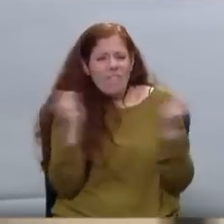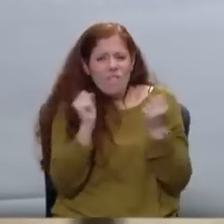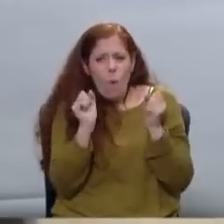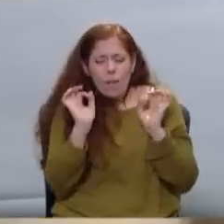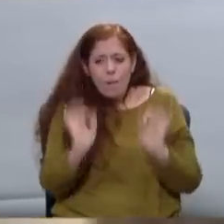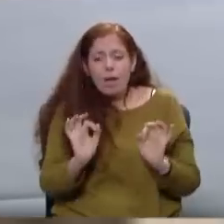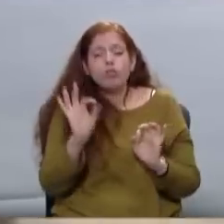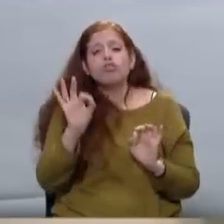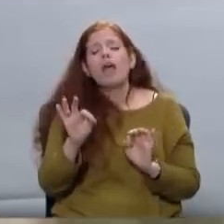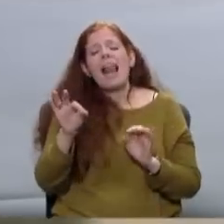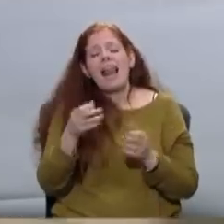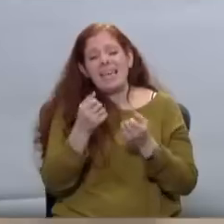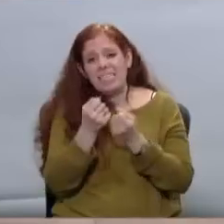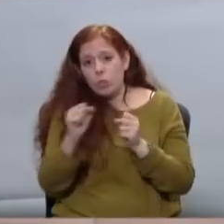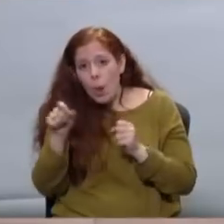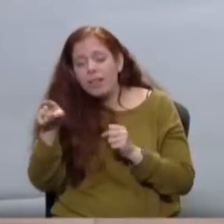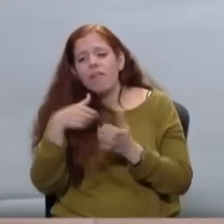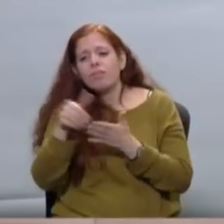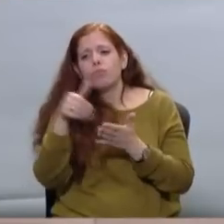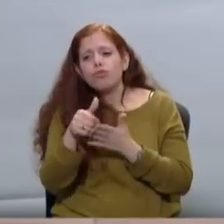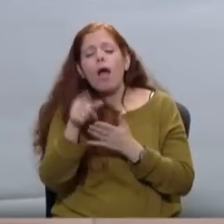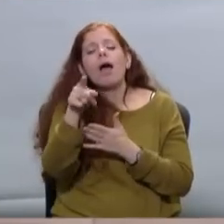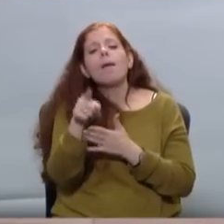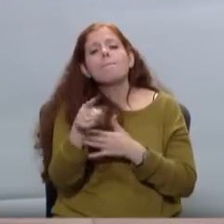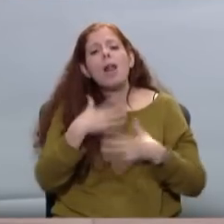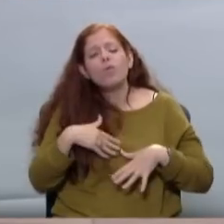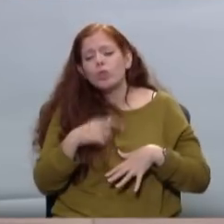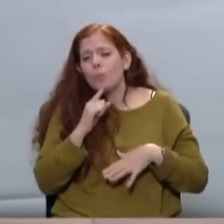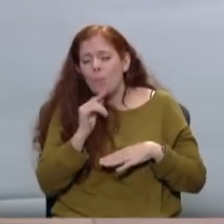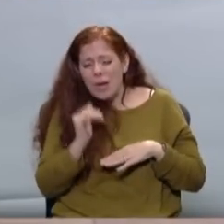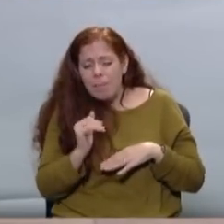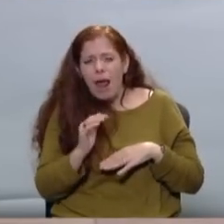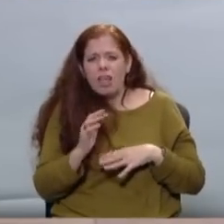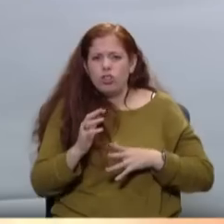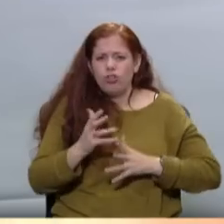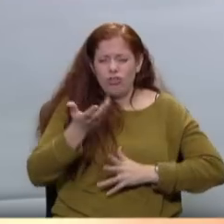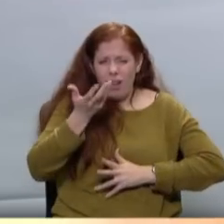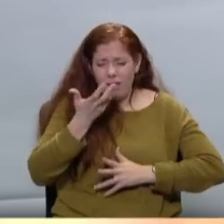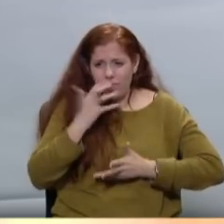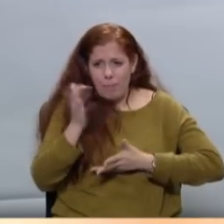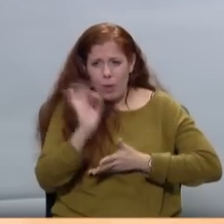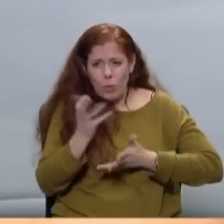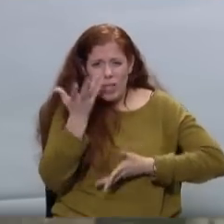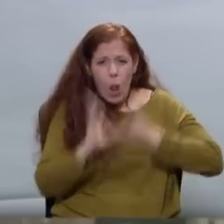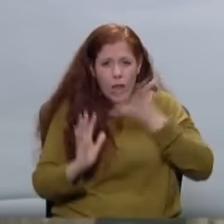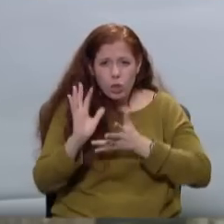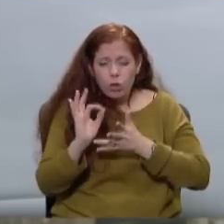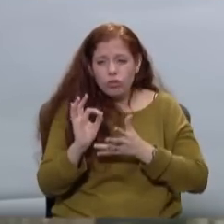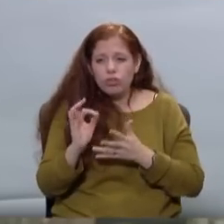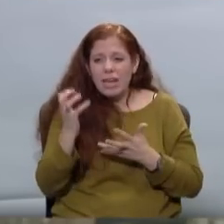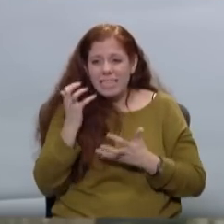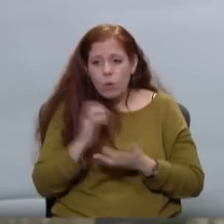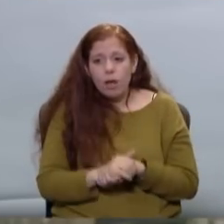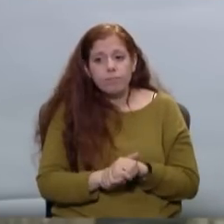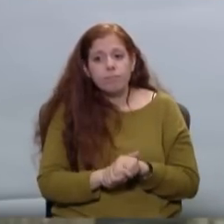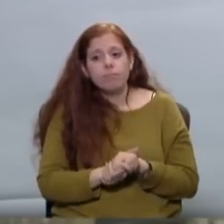של אסטוניה ונמשך בלבוש מינימלי בטמפרטורות לוהטות של הסאונות של אסטוניה. Saunas are very good,